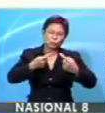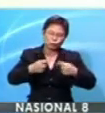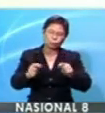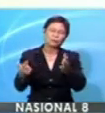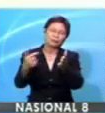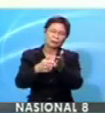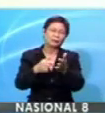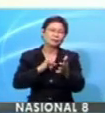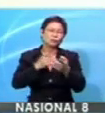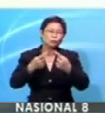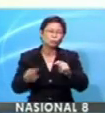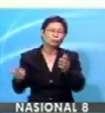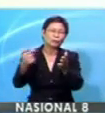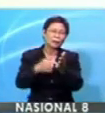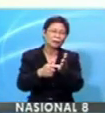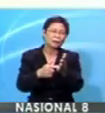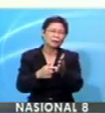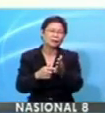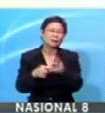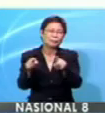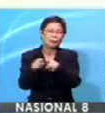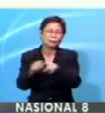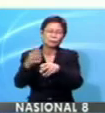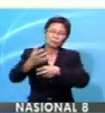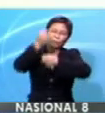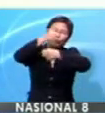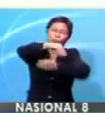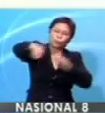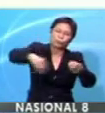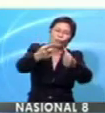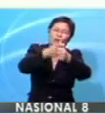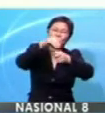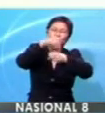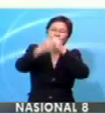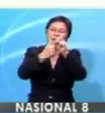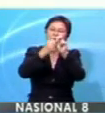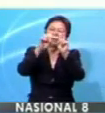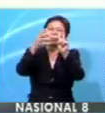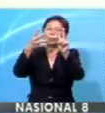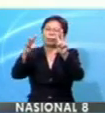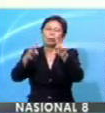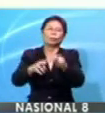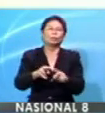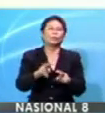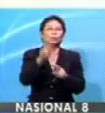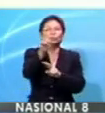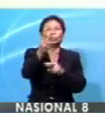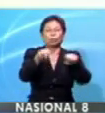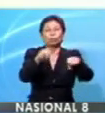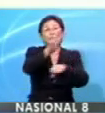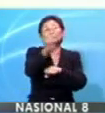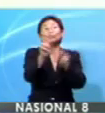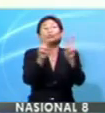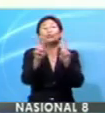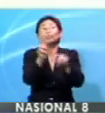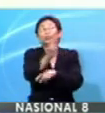mengulangi seb sebagaimana saya menjuarai pada pusingan pertama pada tahun lepas du duaua perlumbaan saya